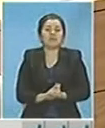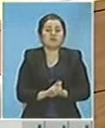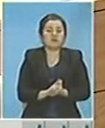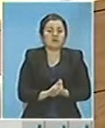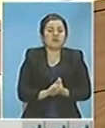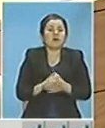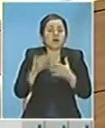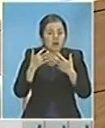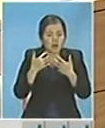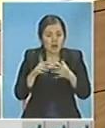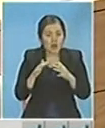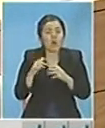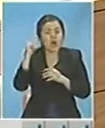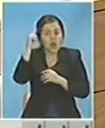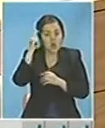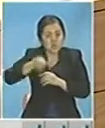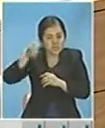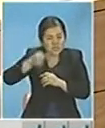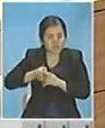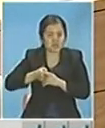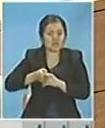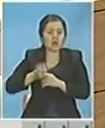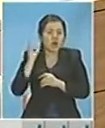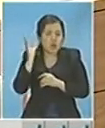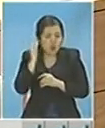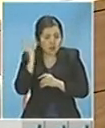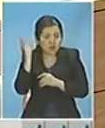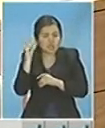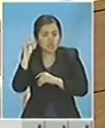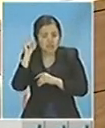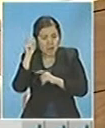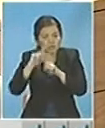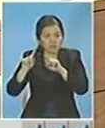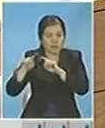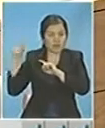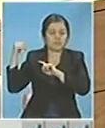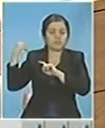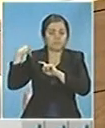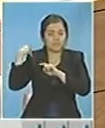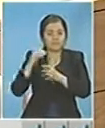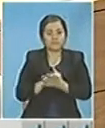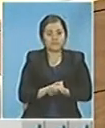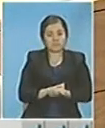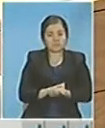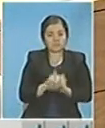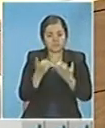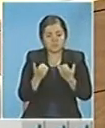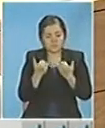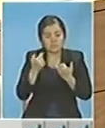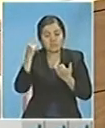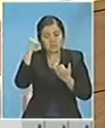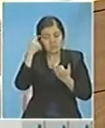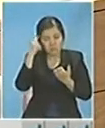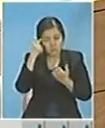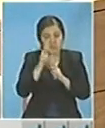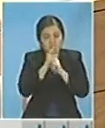หรือกับมีความผิวเผินเกี่ยวกับข่าวโดยที่ไม่ได้มีการพินิจพิจารณาอย่างลึกซึ้งซึ่งผมคิดว่า